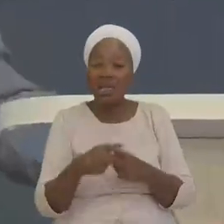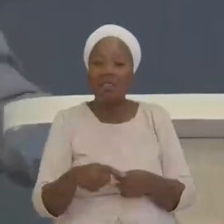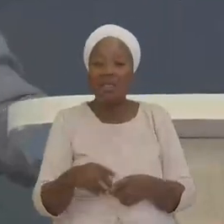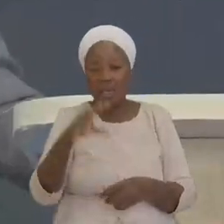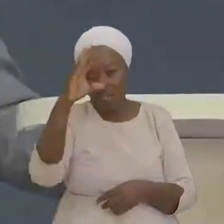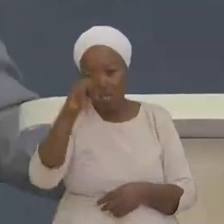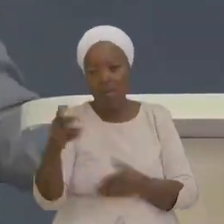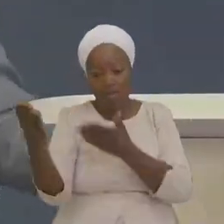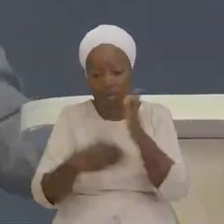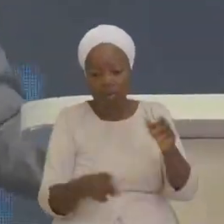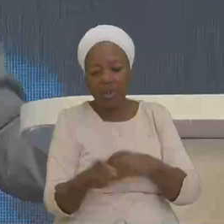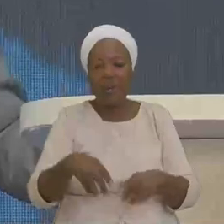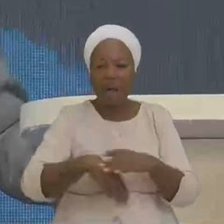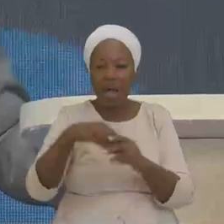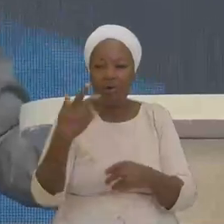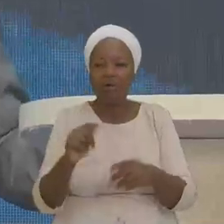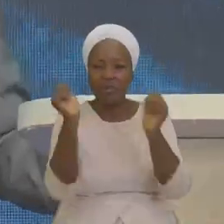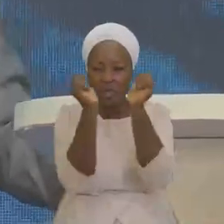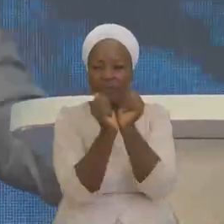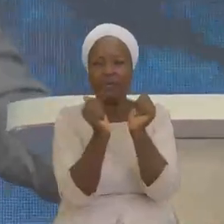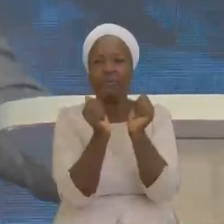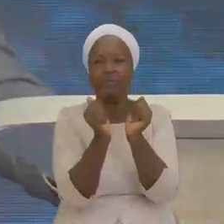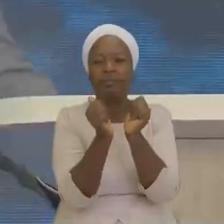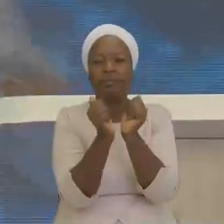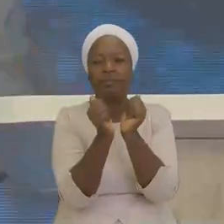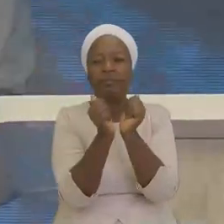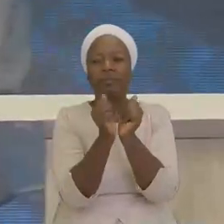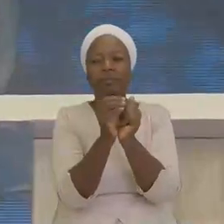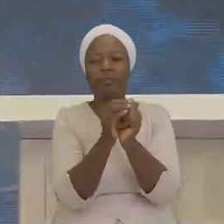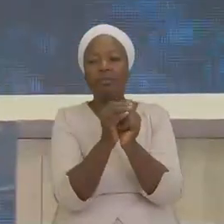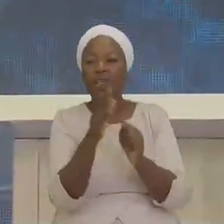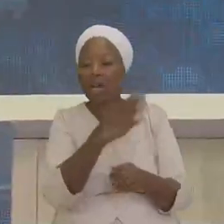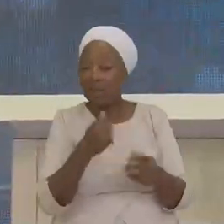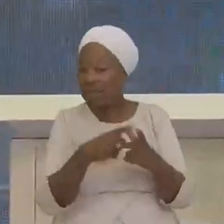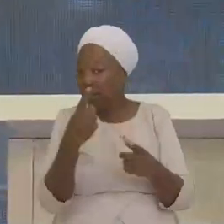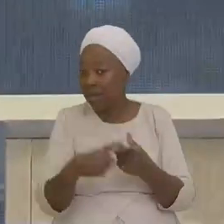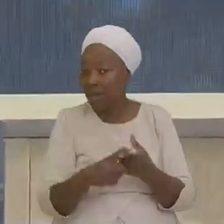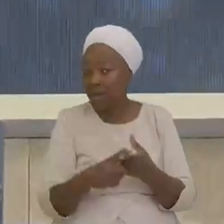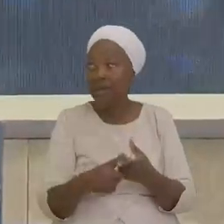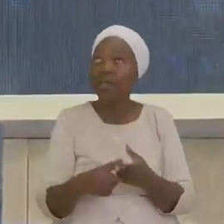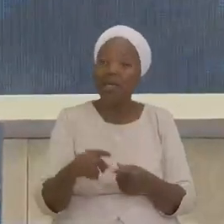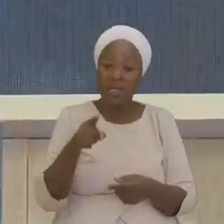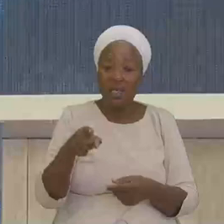eux. Et il les a fait sortir de l'esclavage.